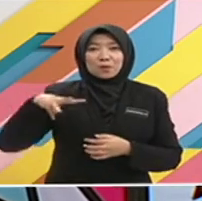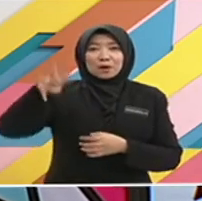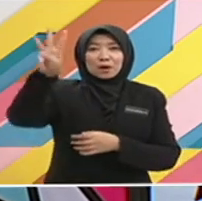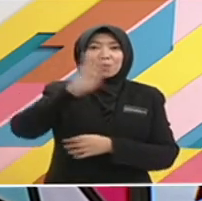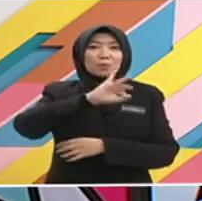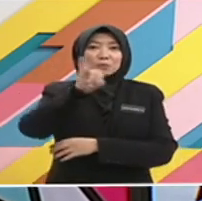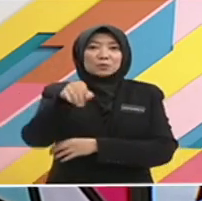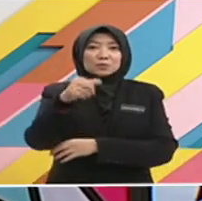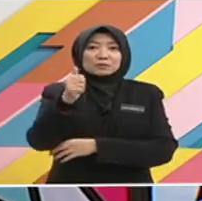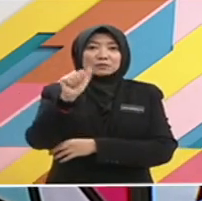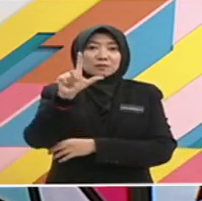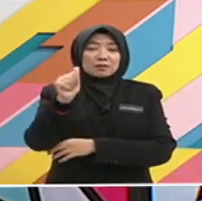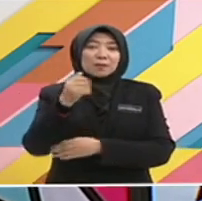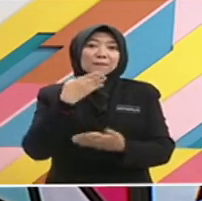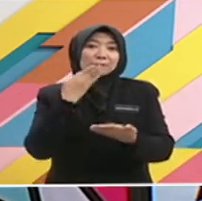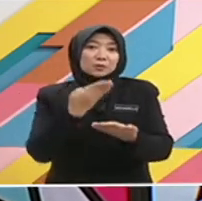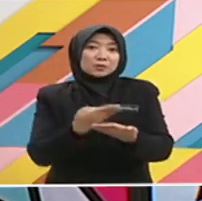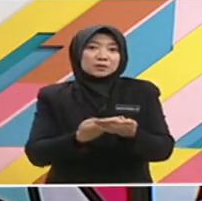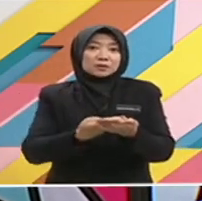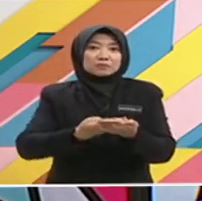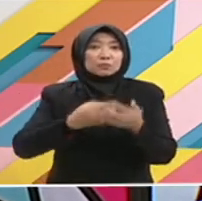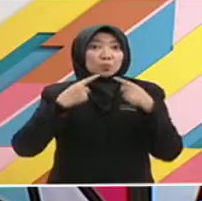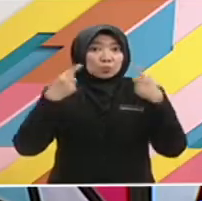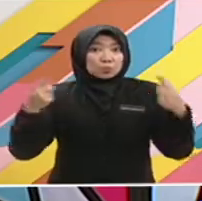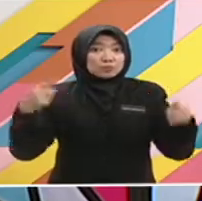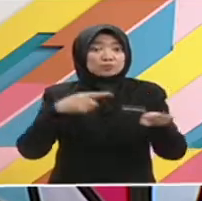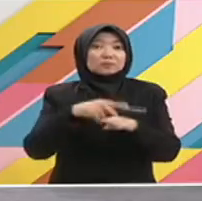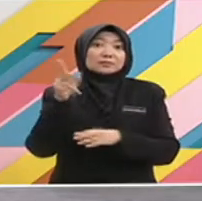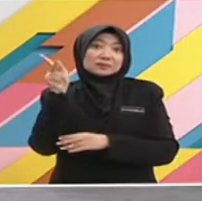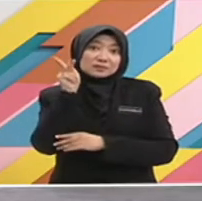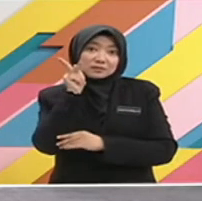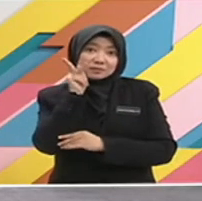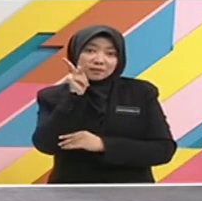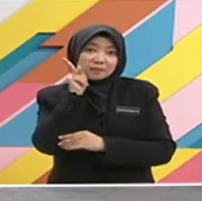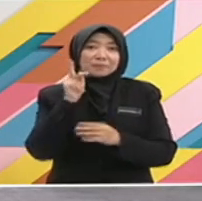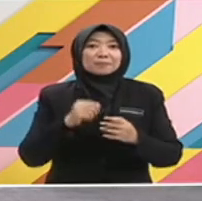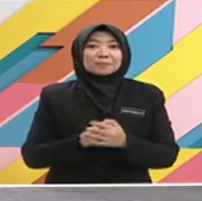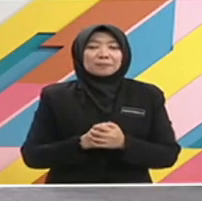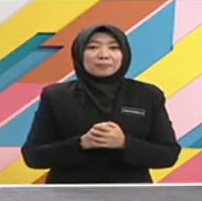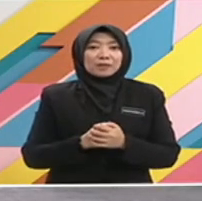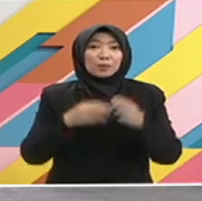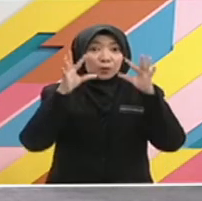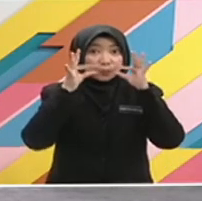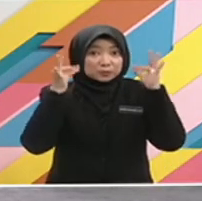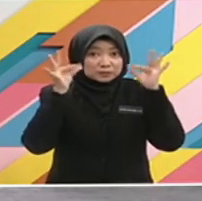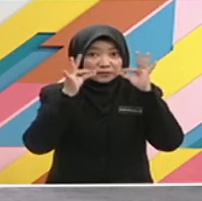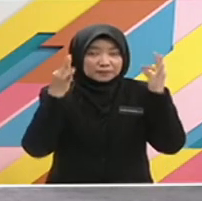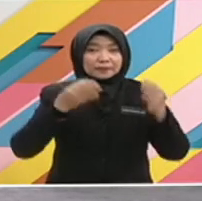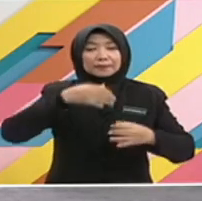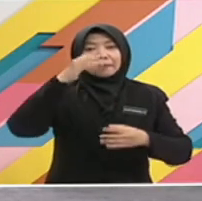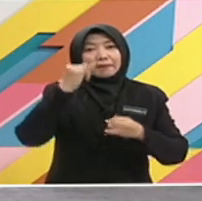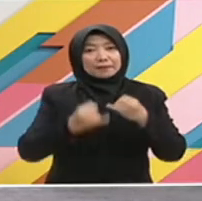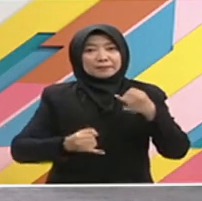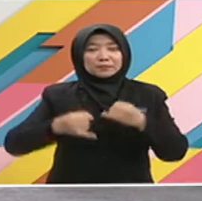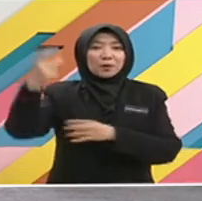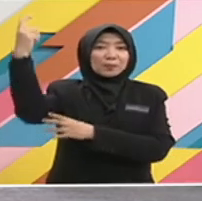Budi. Yang terkenal di negeri Kedah. Ya, betul. Dan yang ini adalah Wow Kucing. Wow Kucing. Dan yang terakhir, Wow Bulan. Ya. Yang hari ini